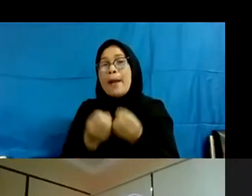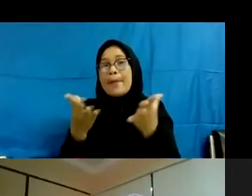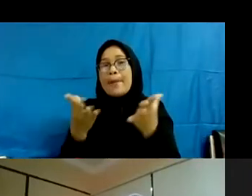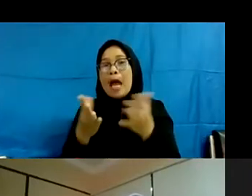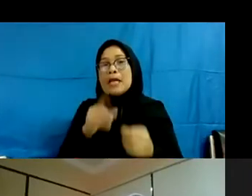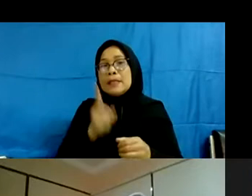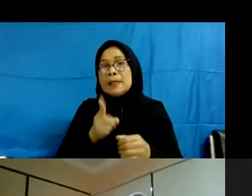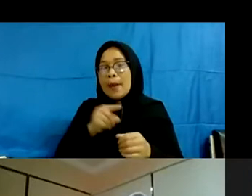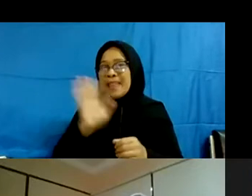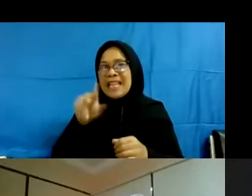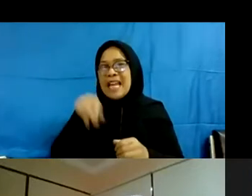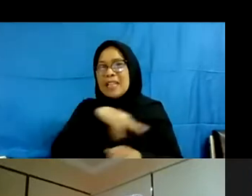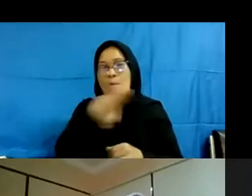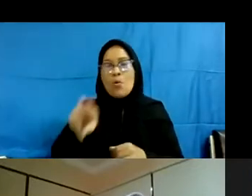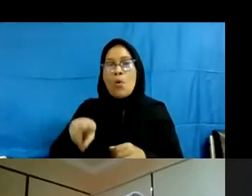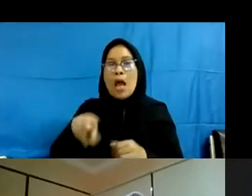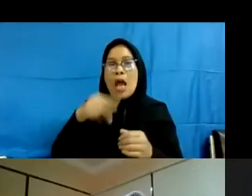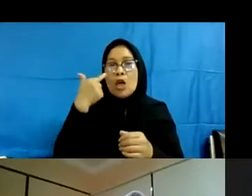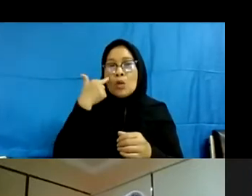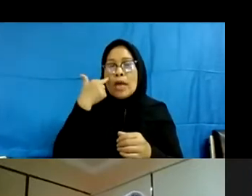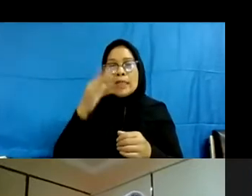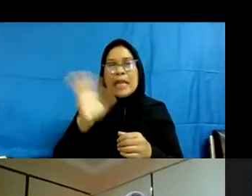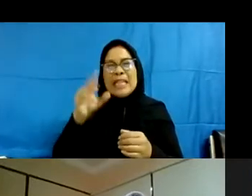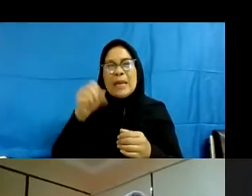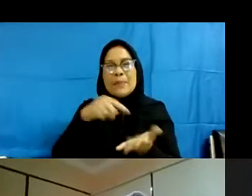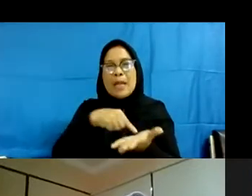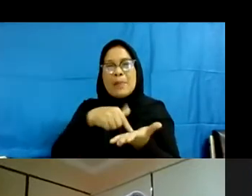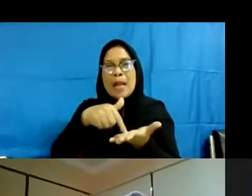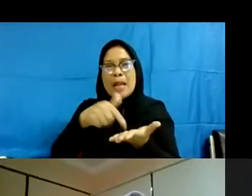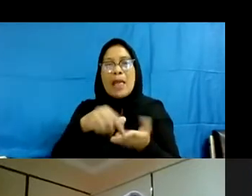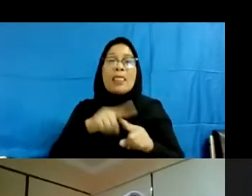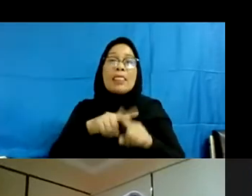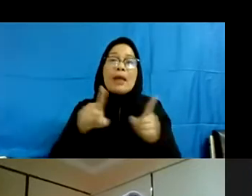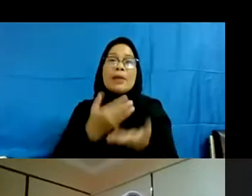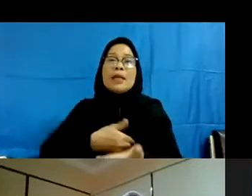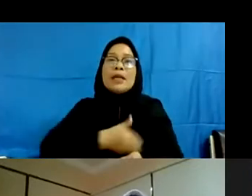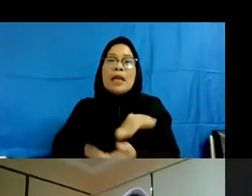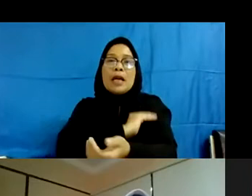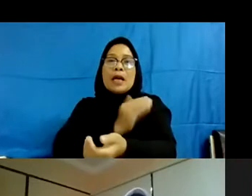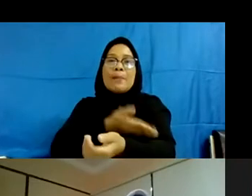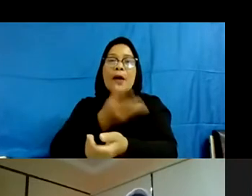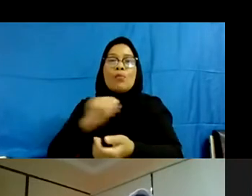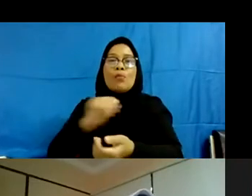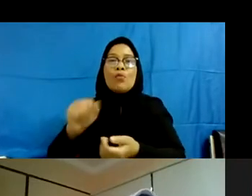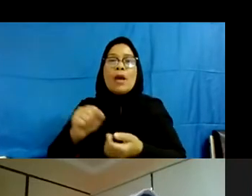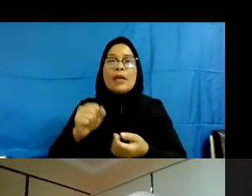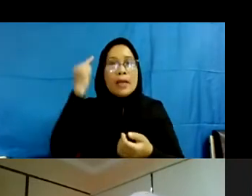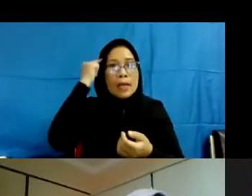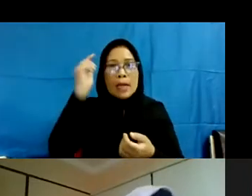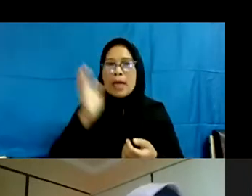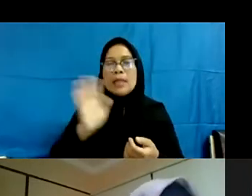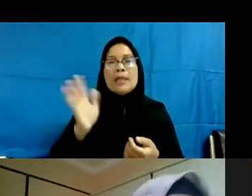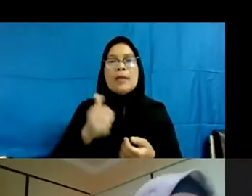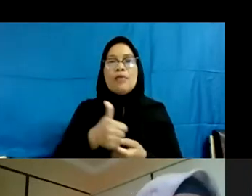semua tunanetra itu bisa Braille, ada juga yang bisa huruf Braille tapi kemampuan IT-nya sangat mumpuni, yang nggak bisa ya, tapi bisa mumpuni. Ya, silakan